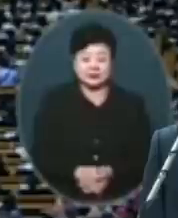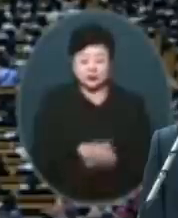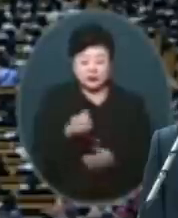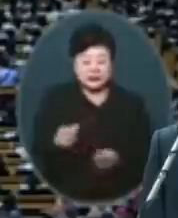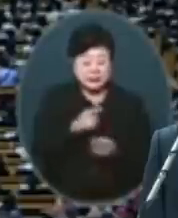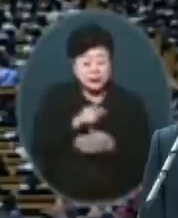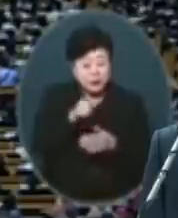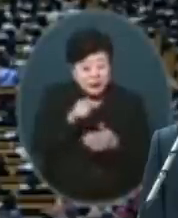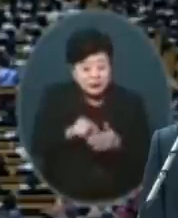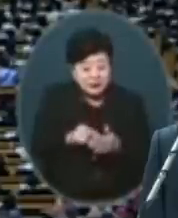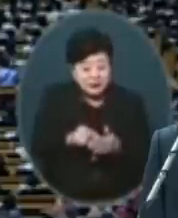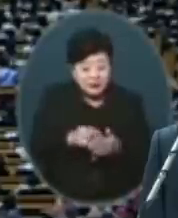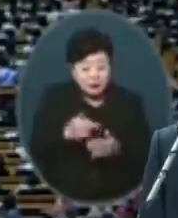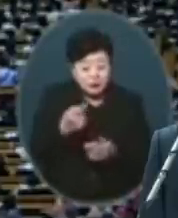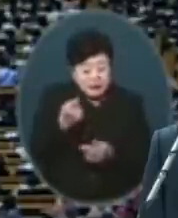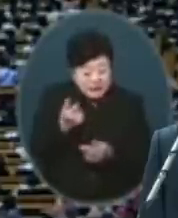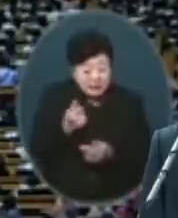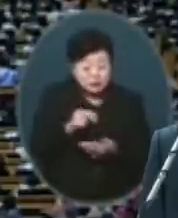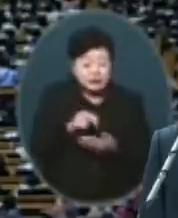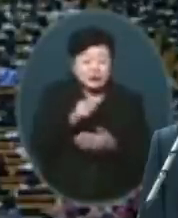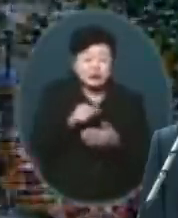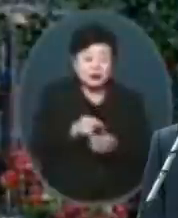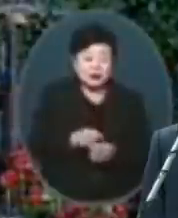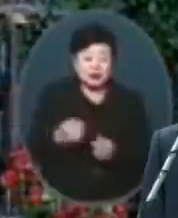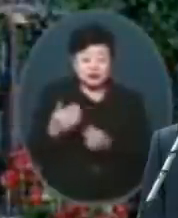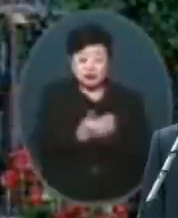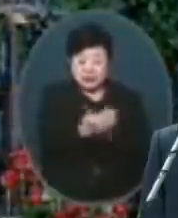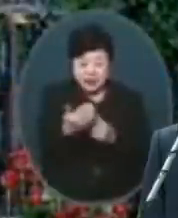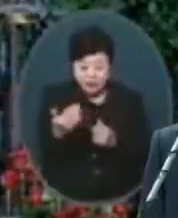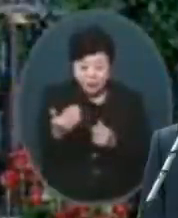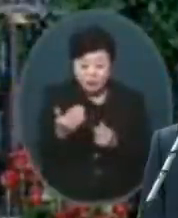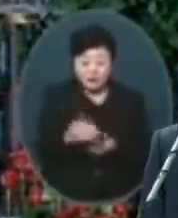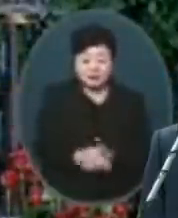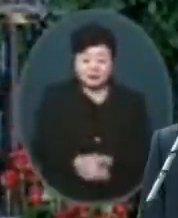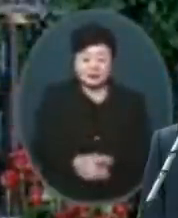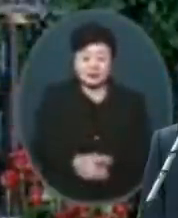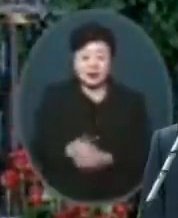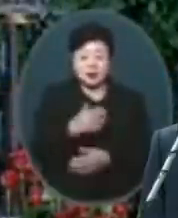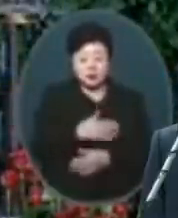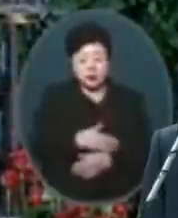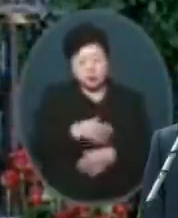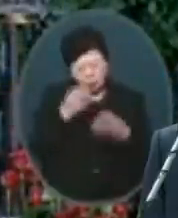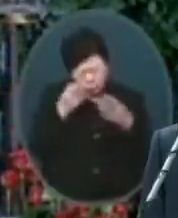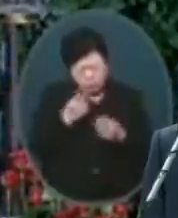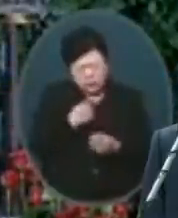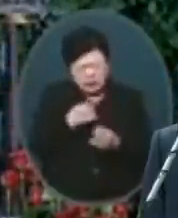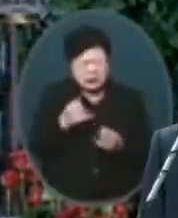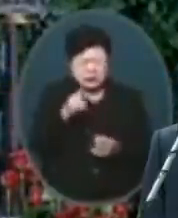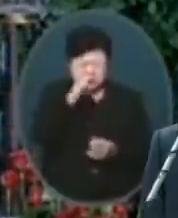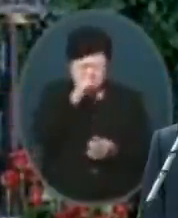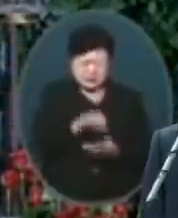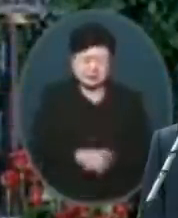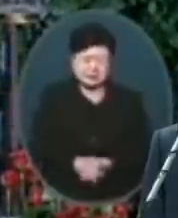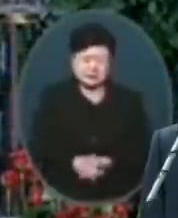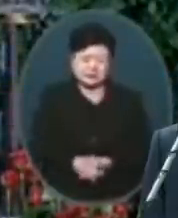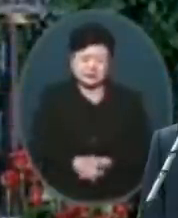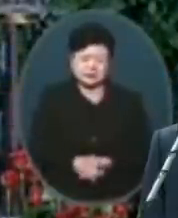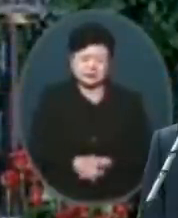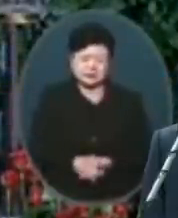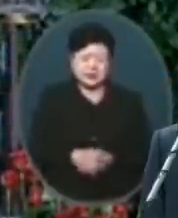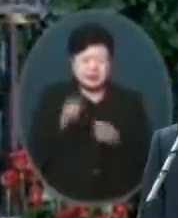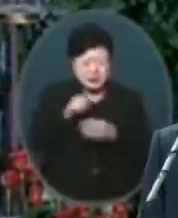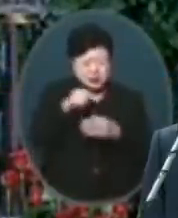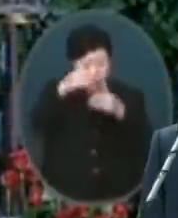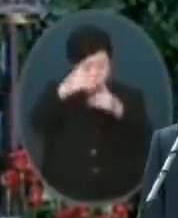우리의 삶에는 크고 작은 문제 속에 둘러싸이고 심신의 고통을 당하며 살아가고 있습니다. 그